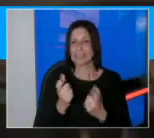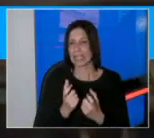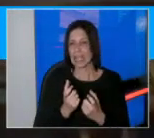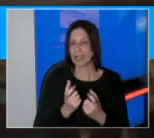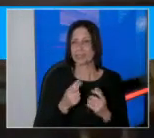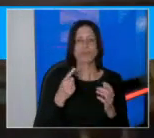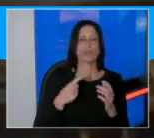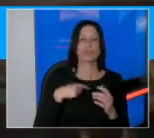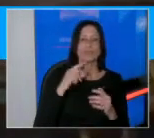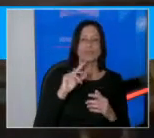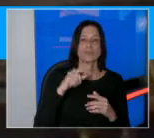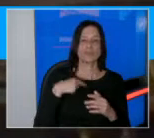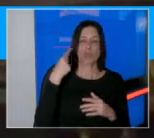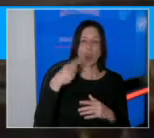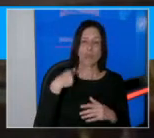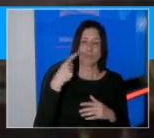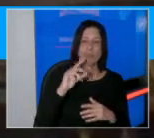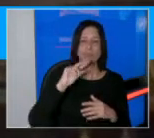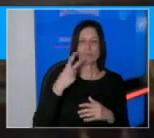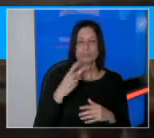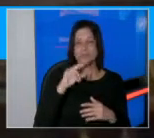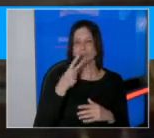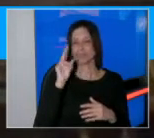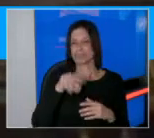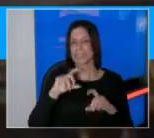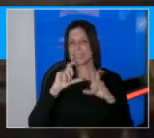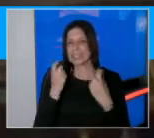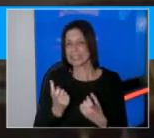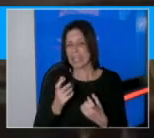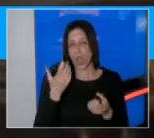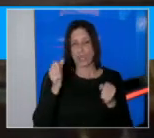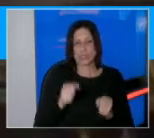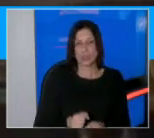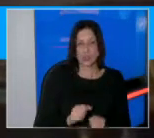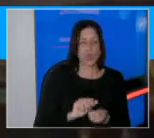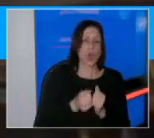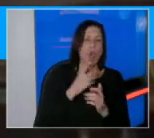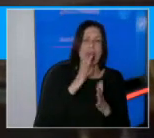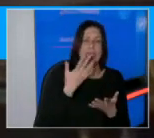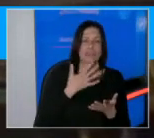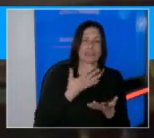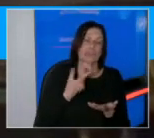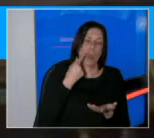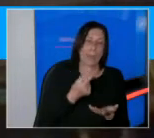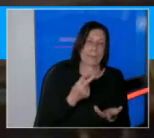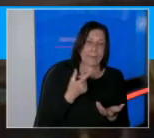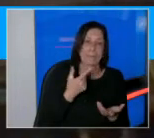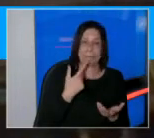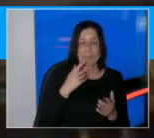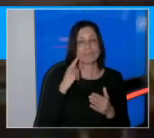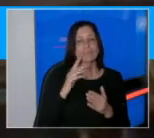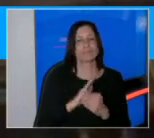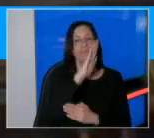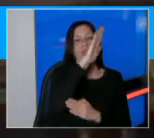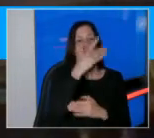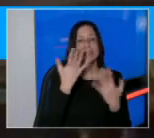כל פעם שיש סגר או ריסון, או איך שהם לא ירצו לקרוא לזה, אנחנו רואות זינוק